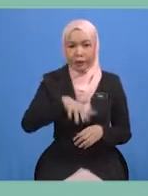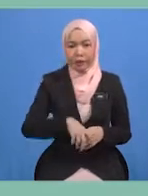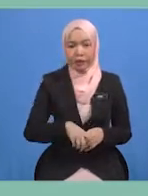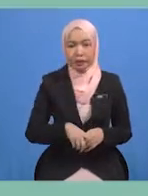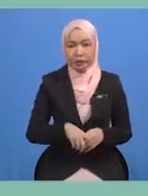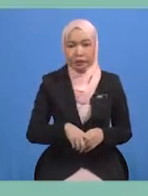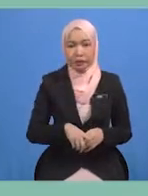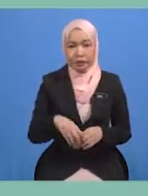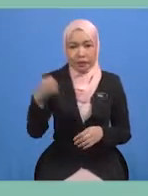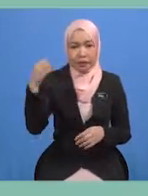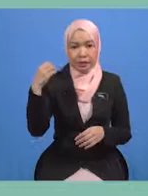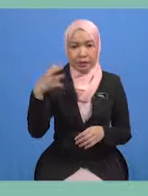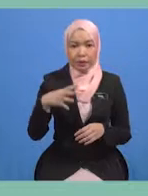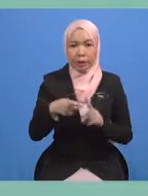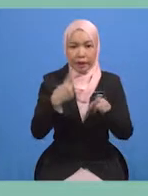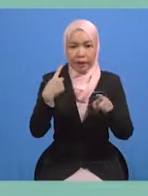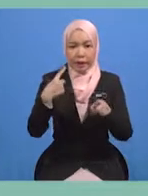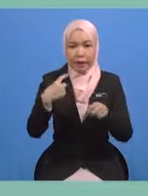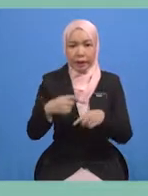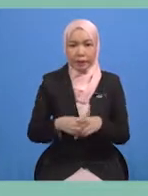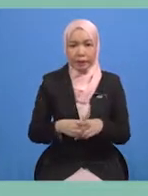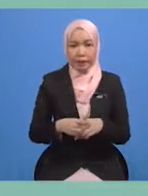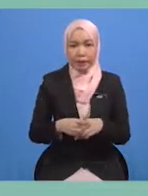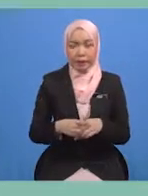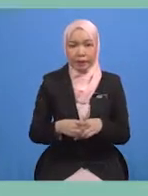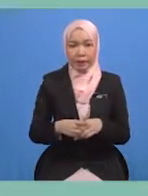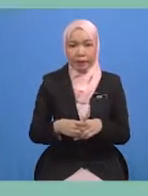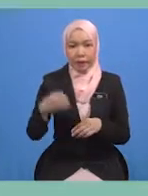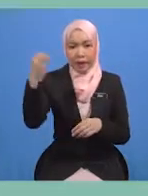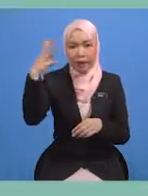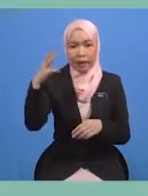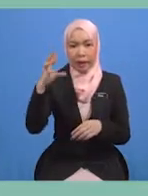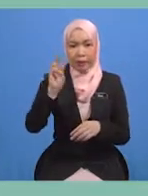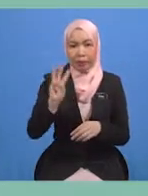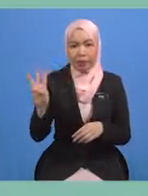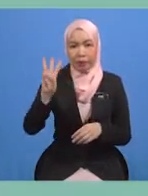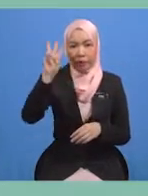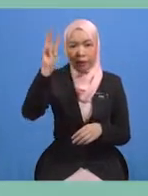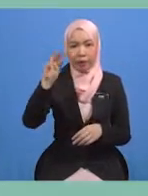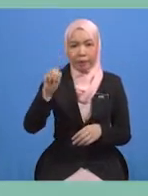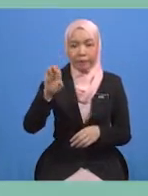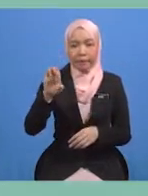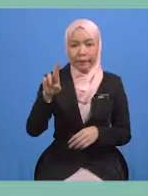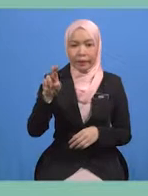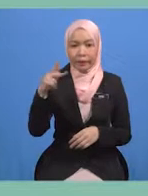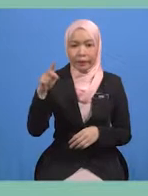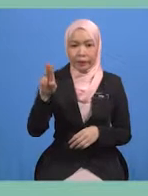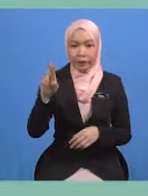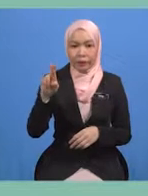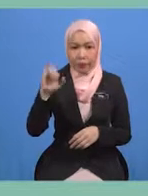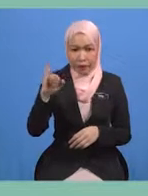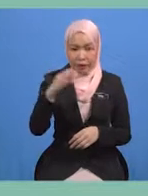Sumbernya adalah dari lampu wap Merkuri dan matahari.